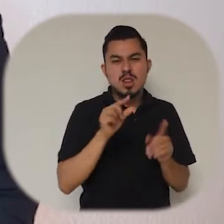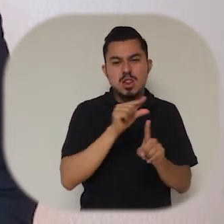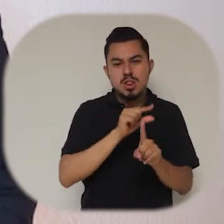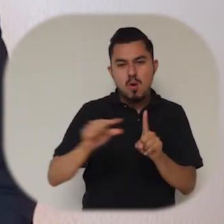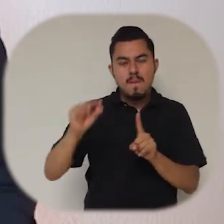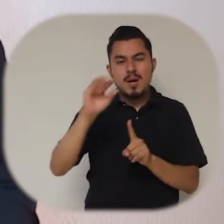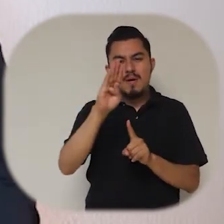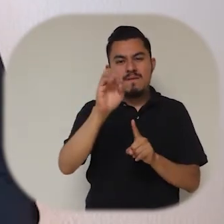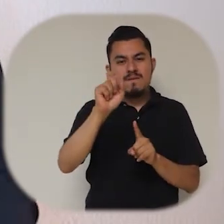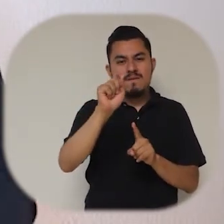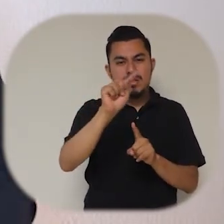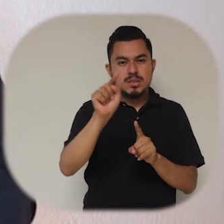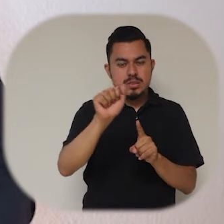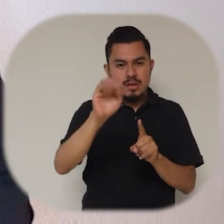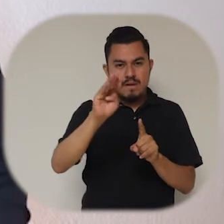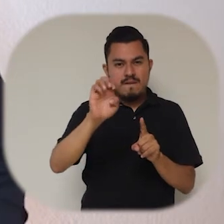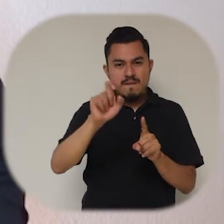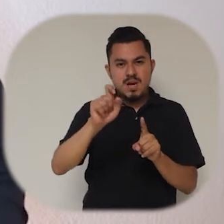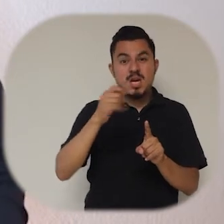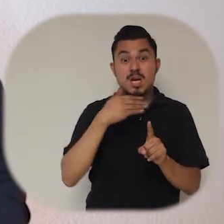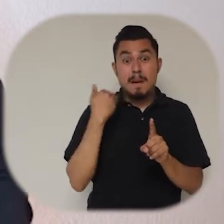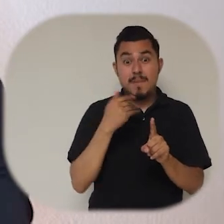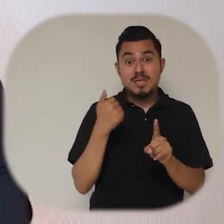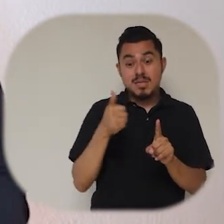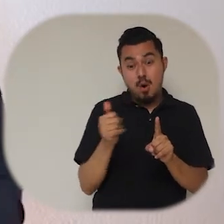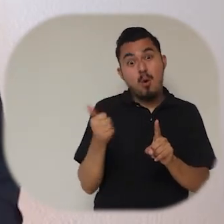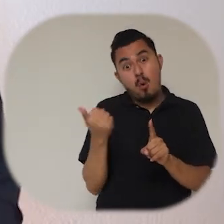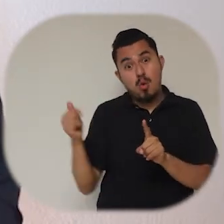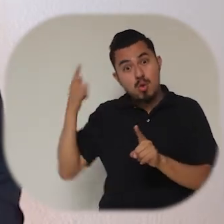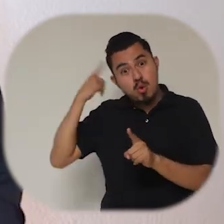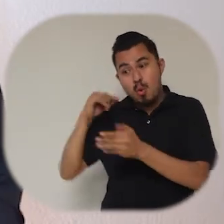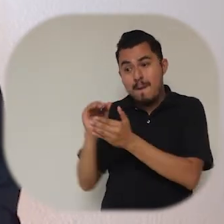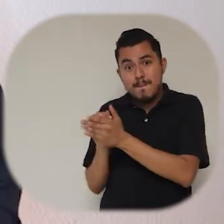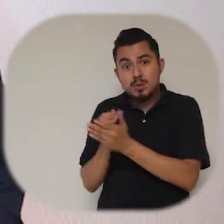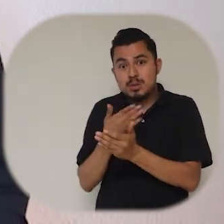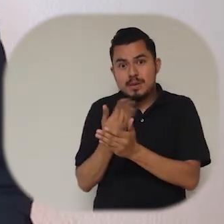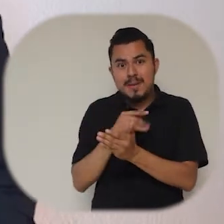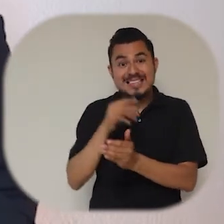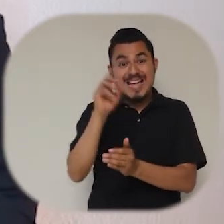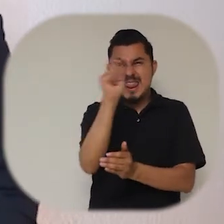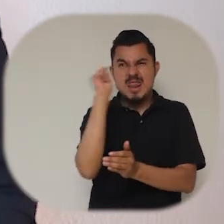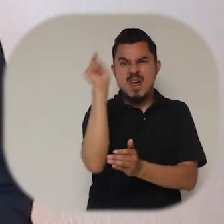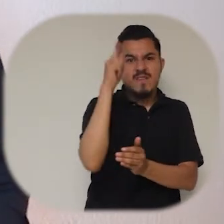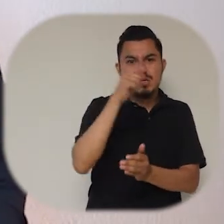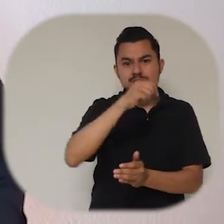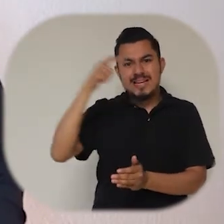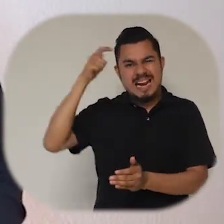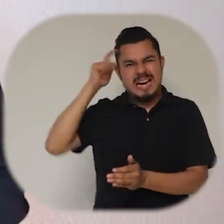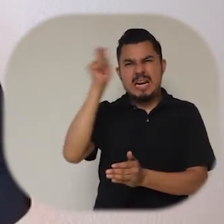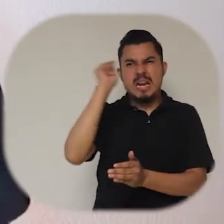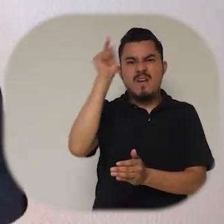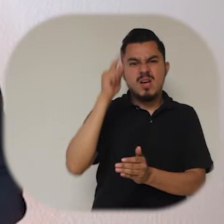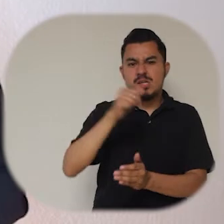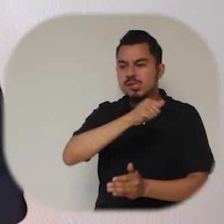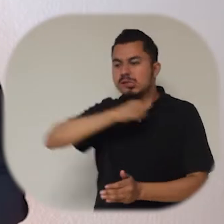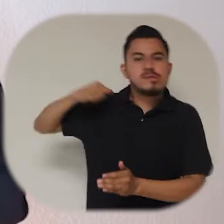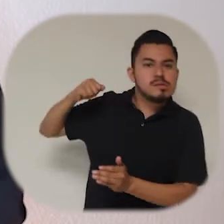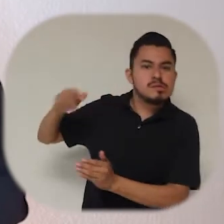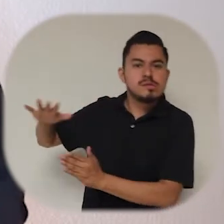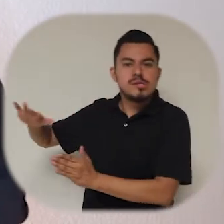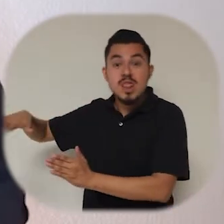살인하게 합니다. 이렇게 강간을 하고 살인을 하는 일이 벌어집니다. 또